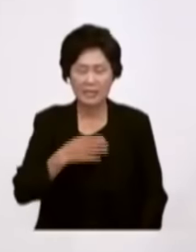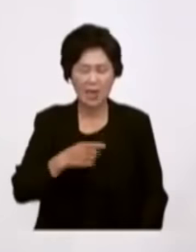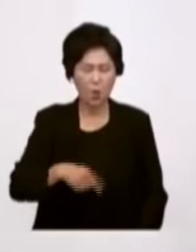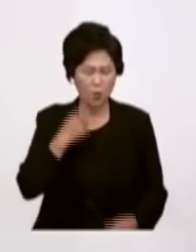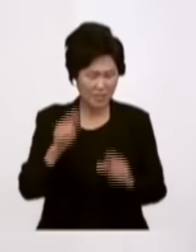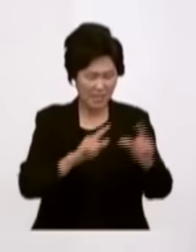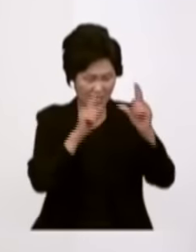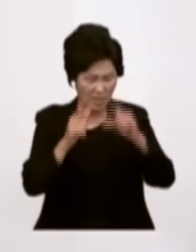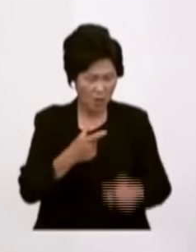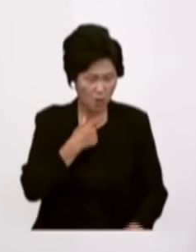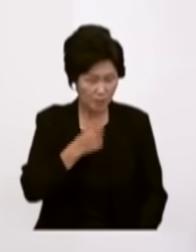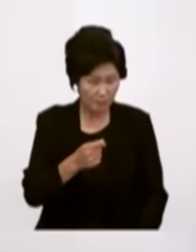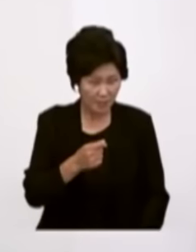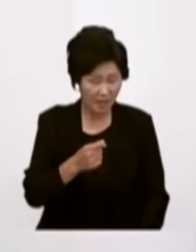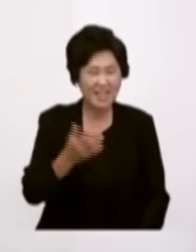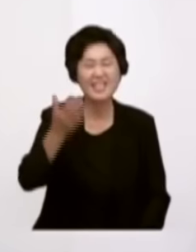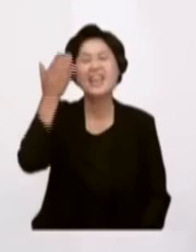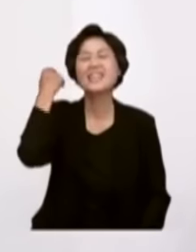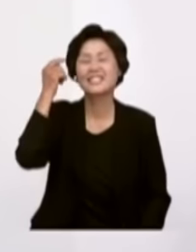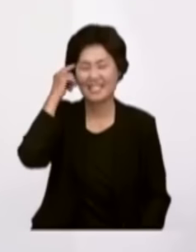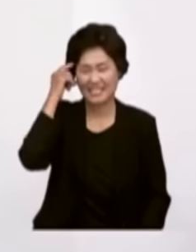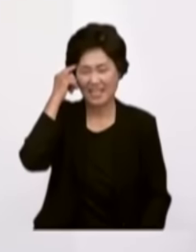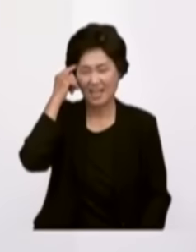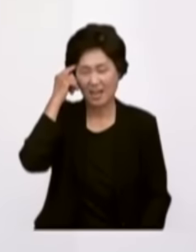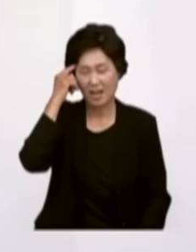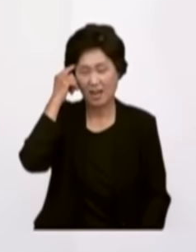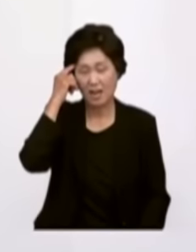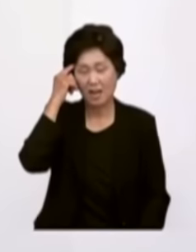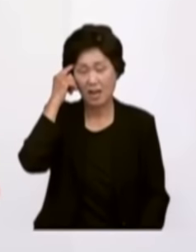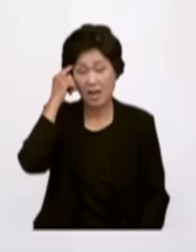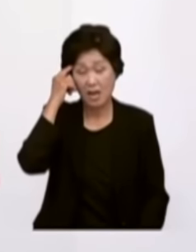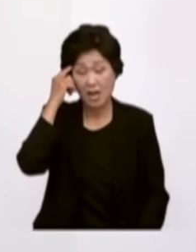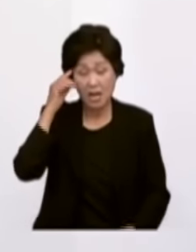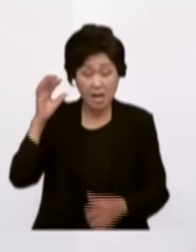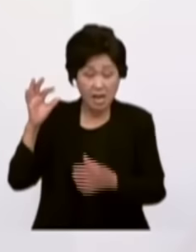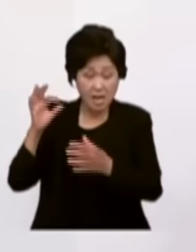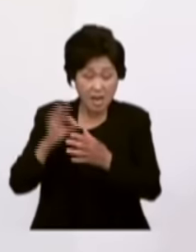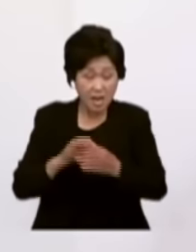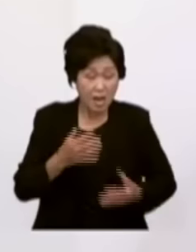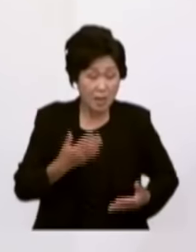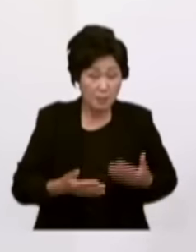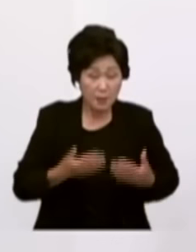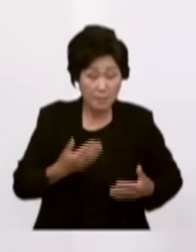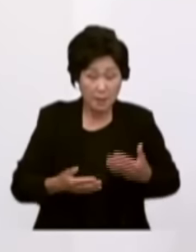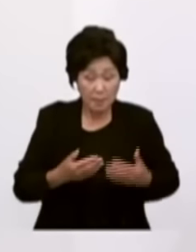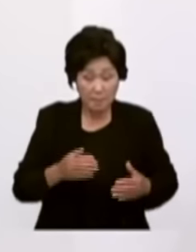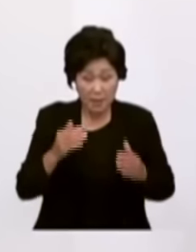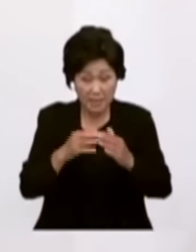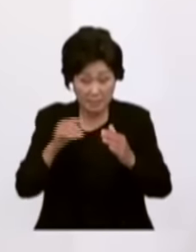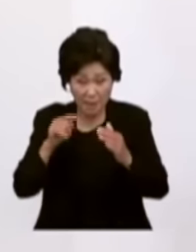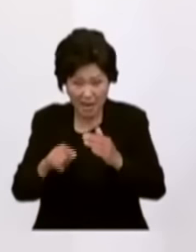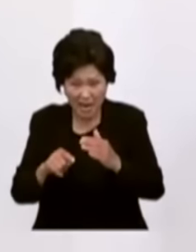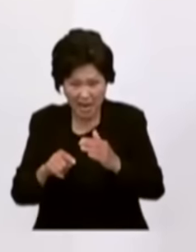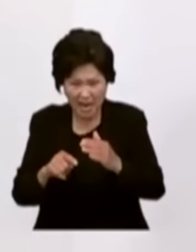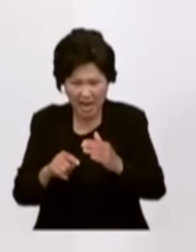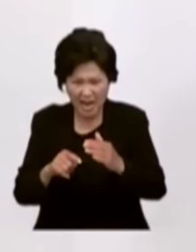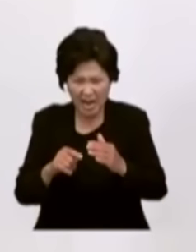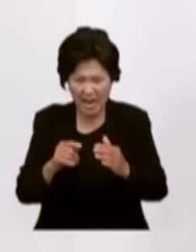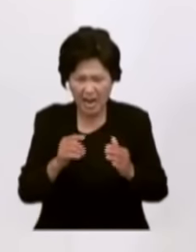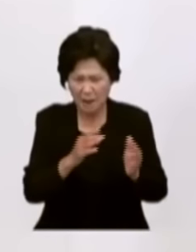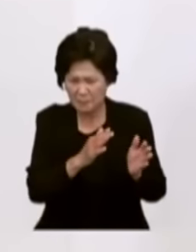살든지 막 그런 생각 나쁜 생각을 갖게 됐고 그리고 1년 360일 바쁘게 살다 보니까 늘 집에 오면 지저분한 모습 그러다 보니까